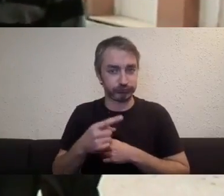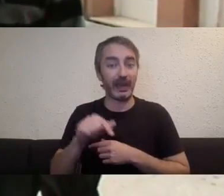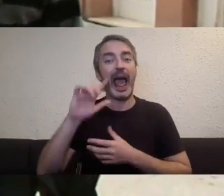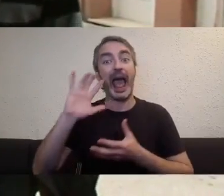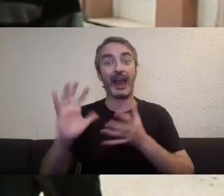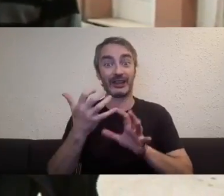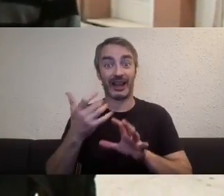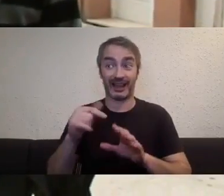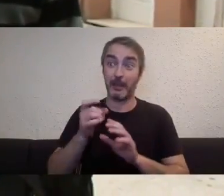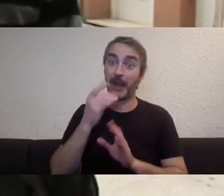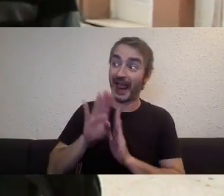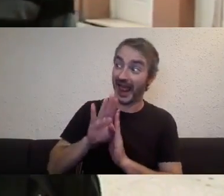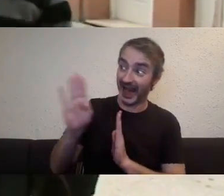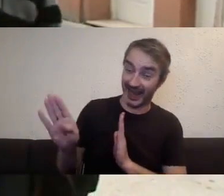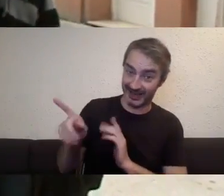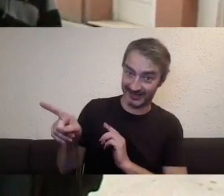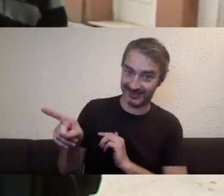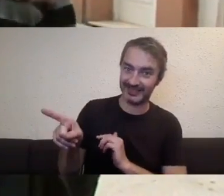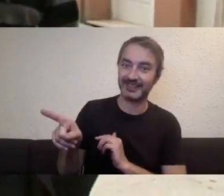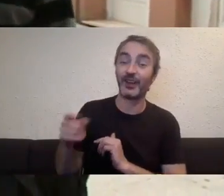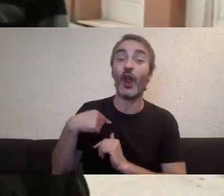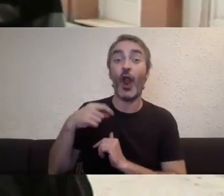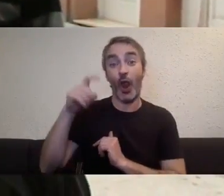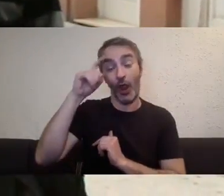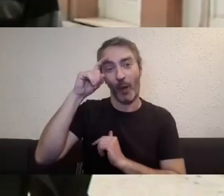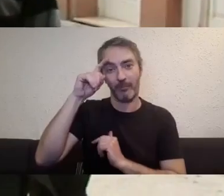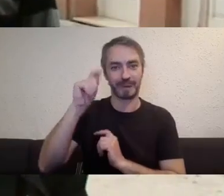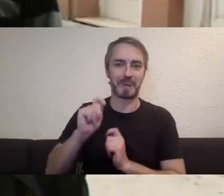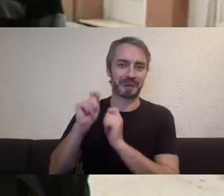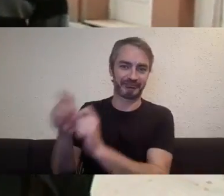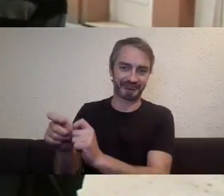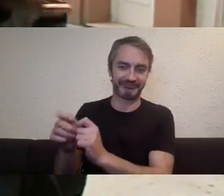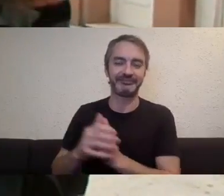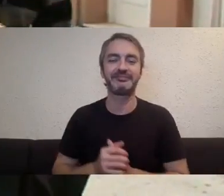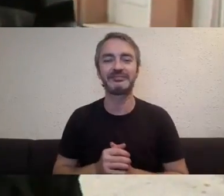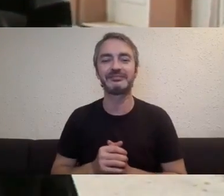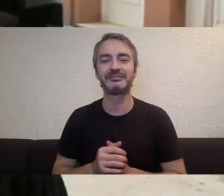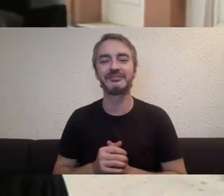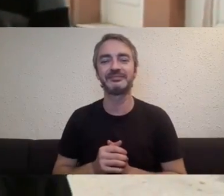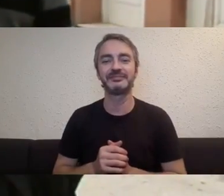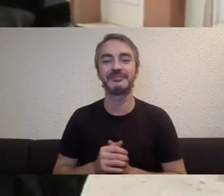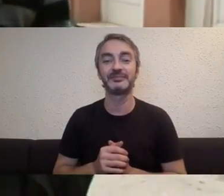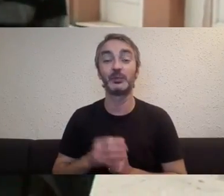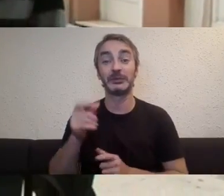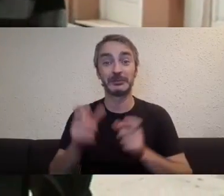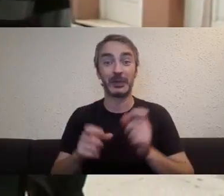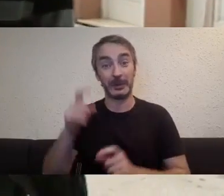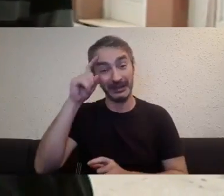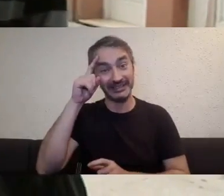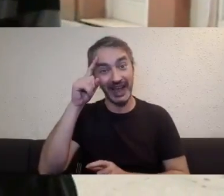però bueno, altres coses. A tall anecdòtic, doncs aquí al bar d'aquell costat vam acabar donant el nom al bar. O sigui, de fet, hi ha gent que,